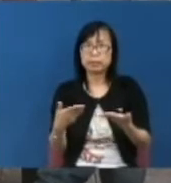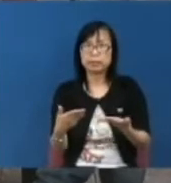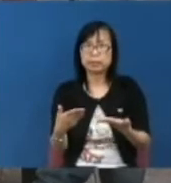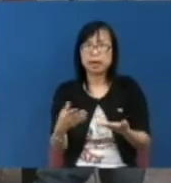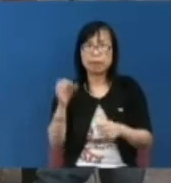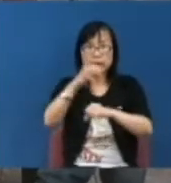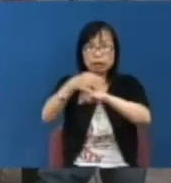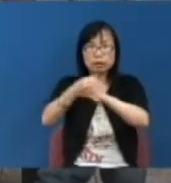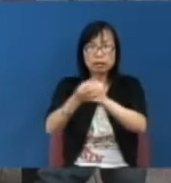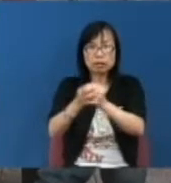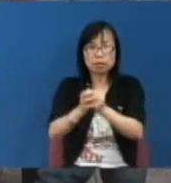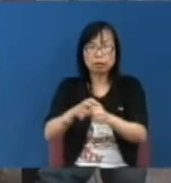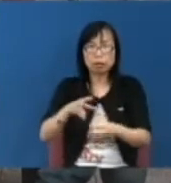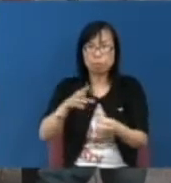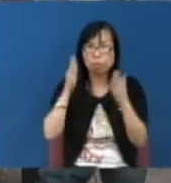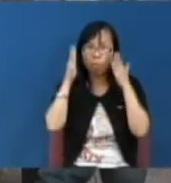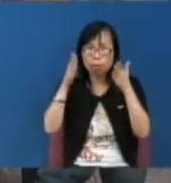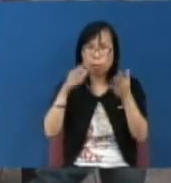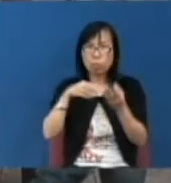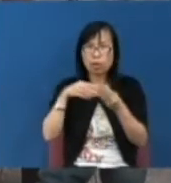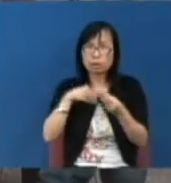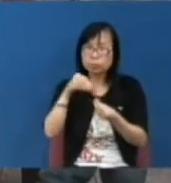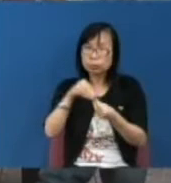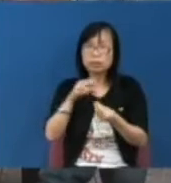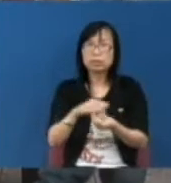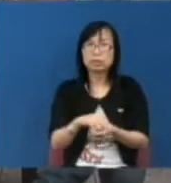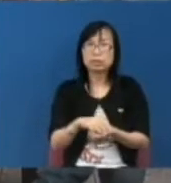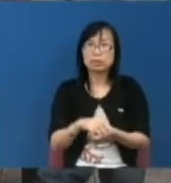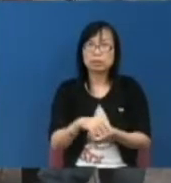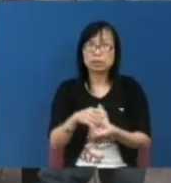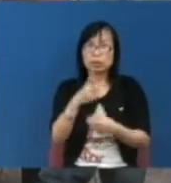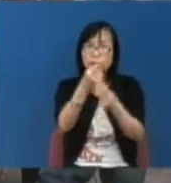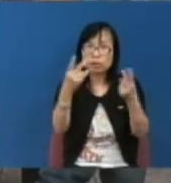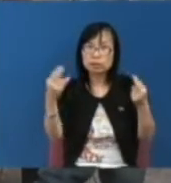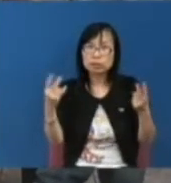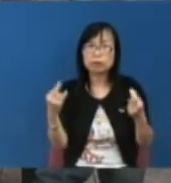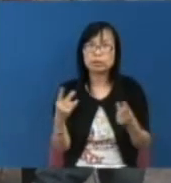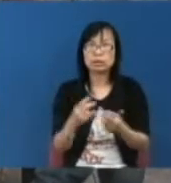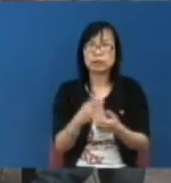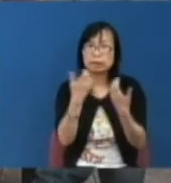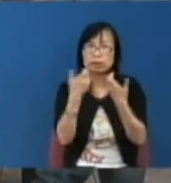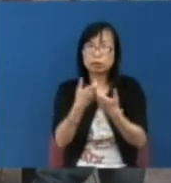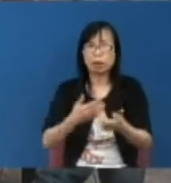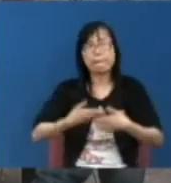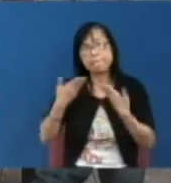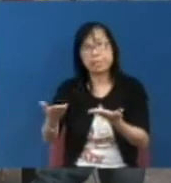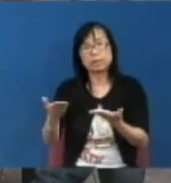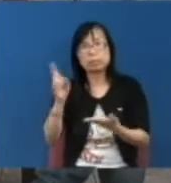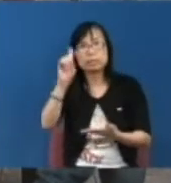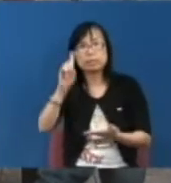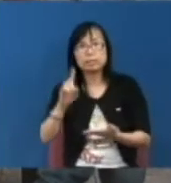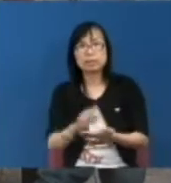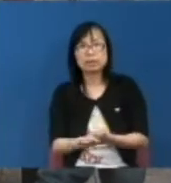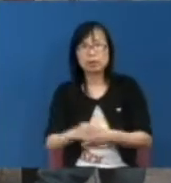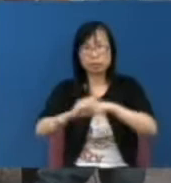際上都已經好關注啦。咁 Green Audit 係其實有啲乜嘢範疇可以俾到佢咧？即係譬如點睇我呢